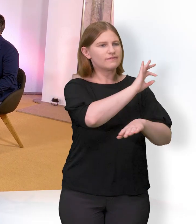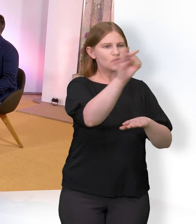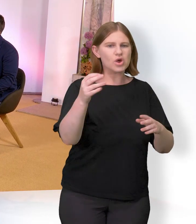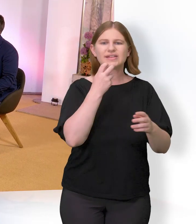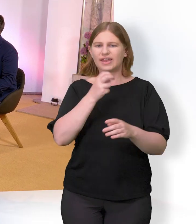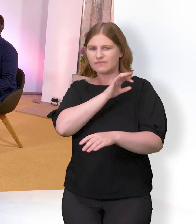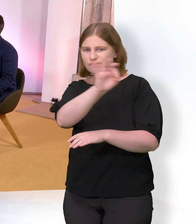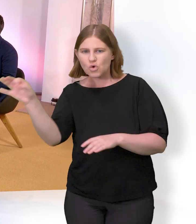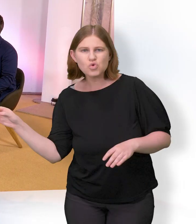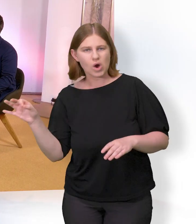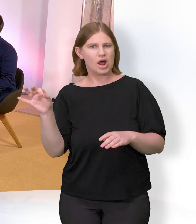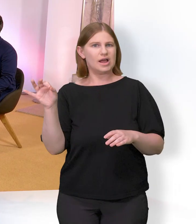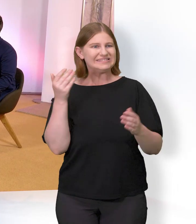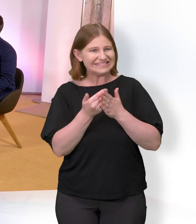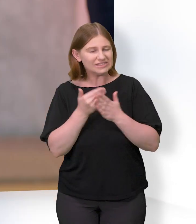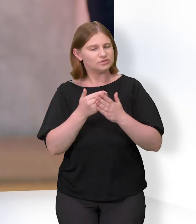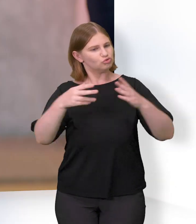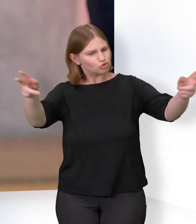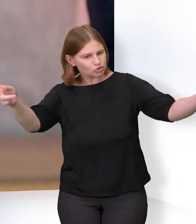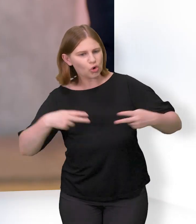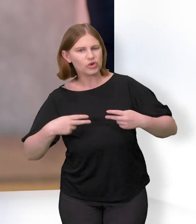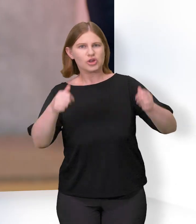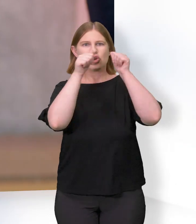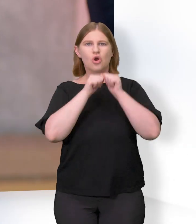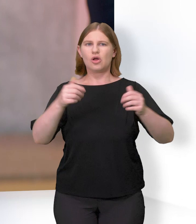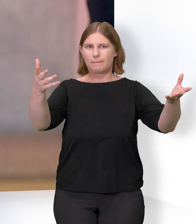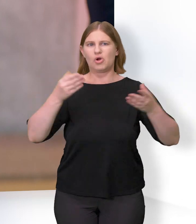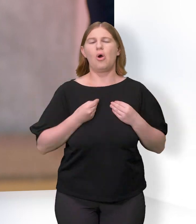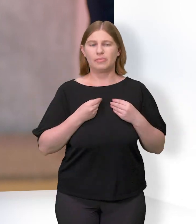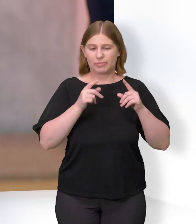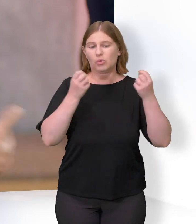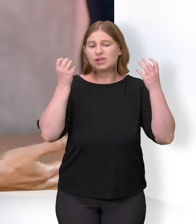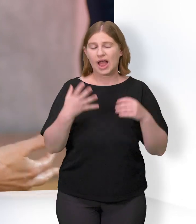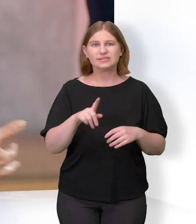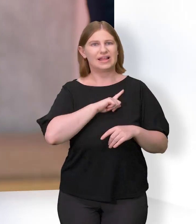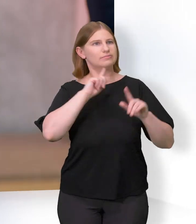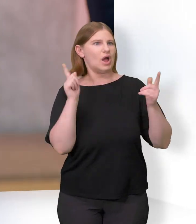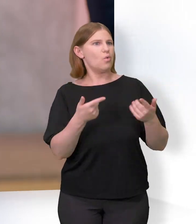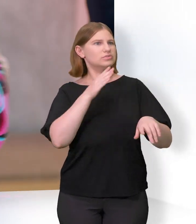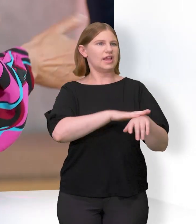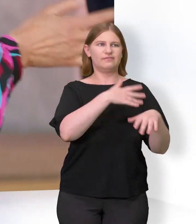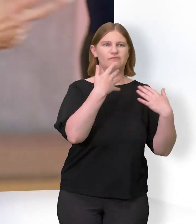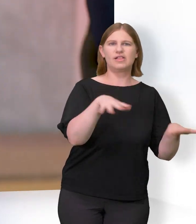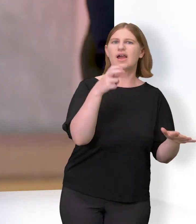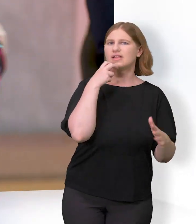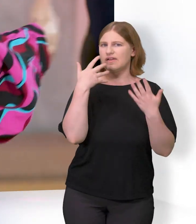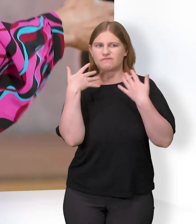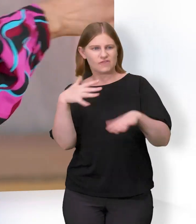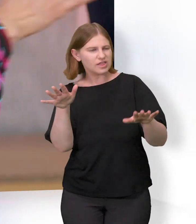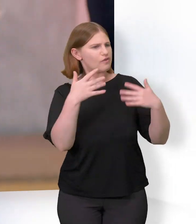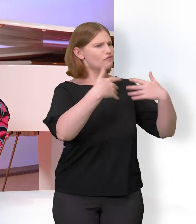Energie und das bringt Glück und das bedeutet aber, dass man selber